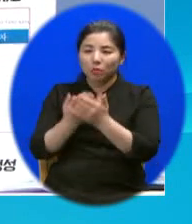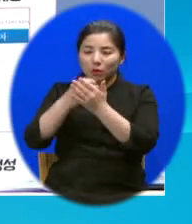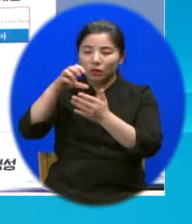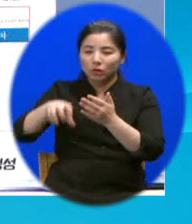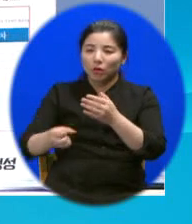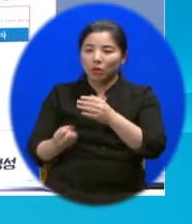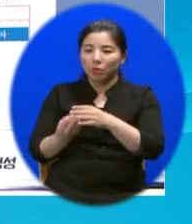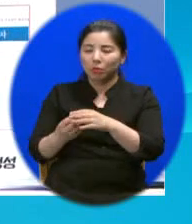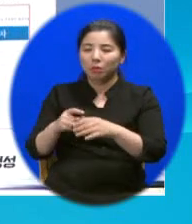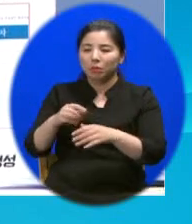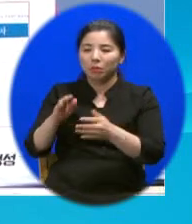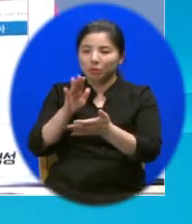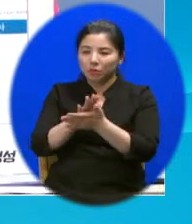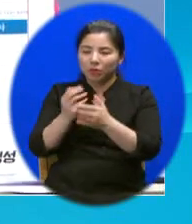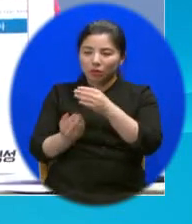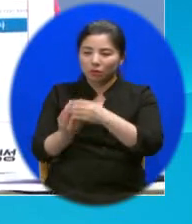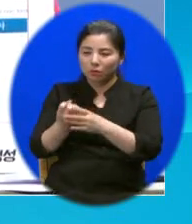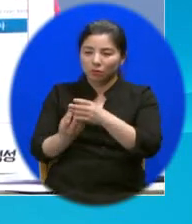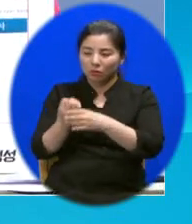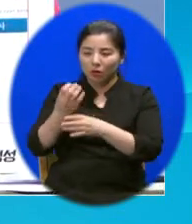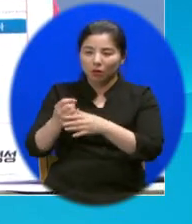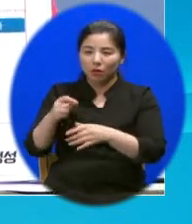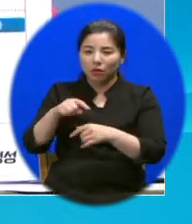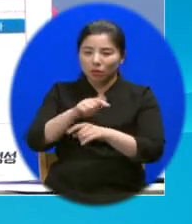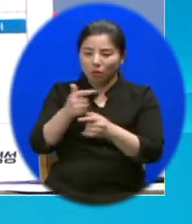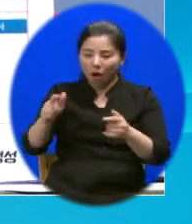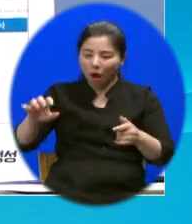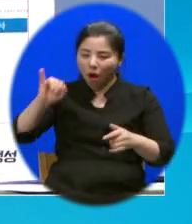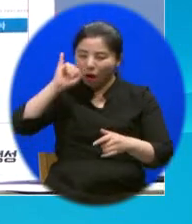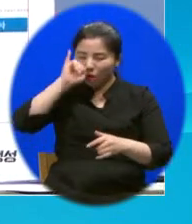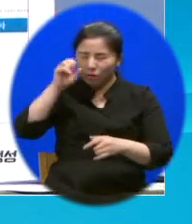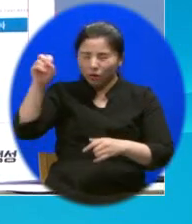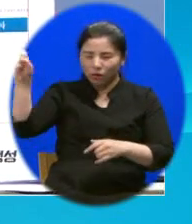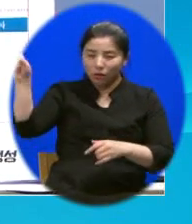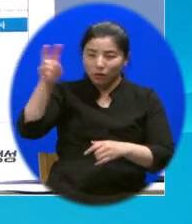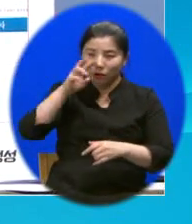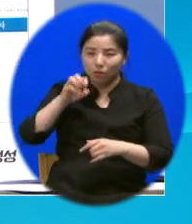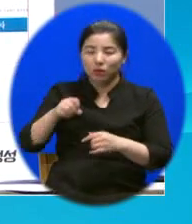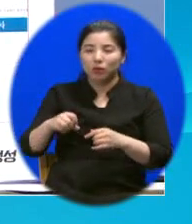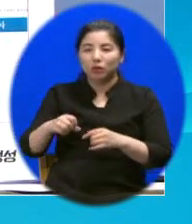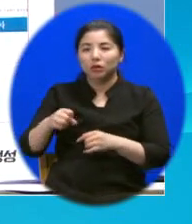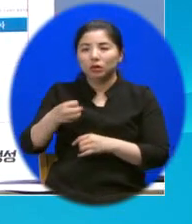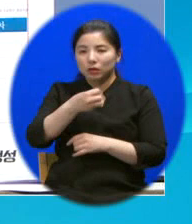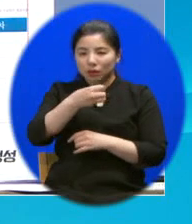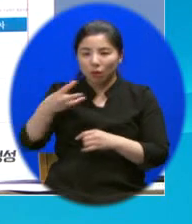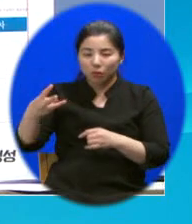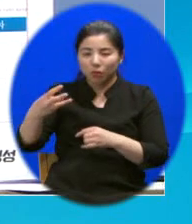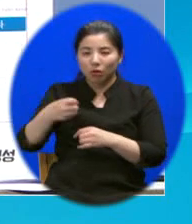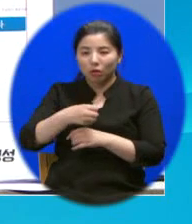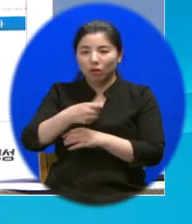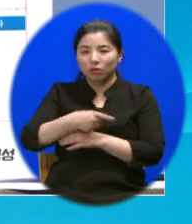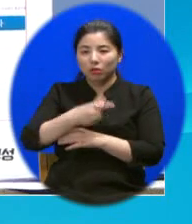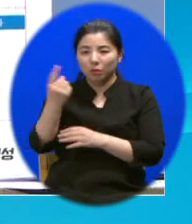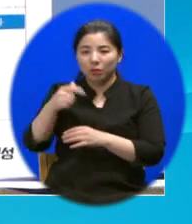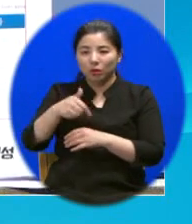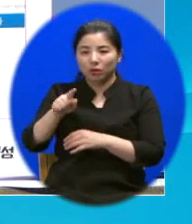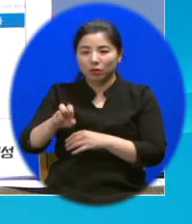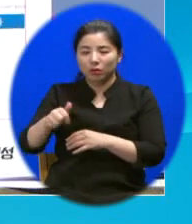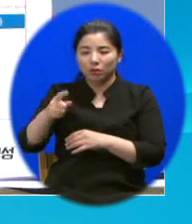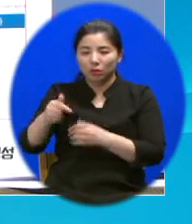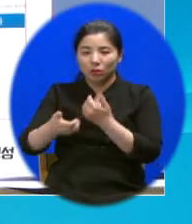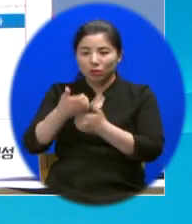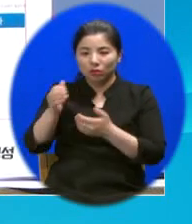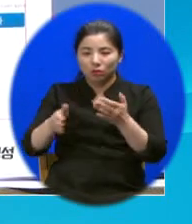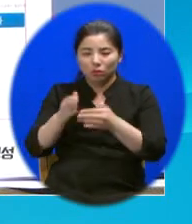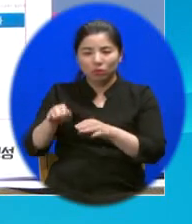배출 10 활용 스마트 팜 조소 또 그렇게 쭉 가면서 갑자기 또 삼성 하이패스 ic 감곡 ic 연결 고속도로 개선